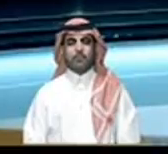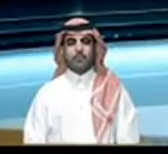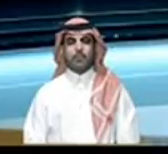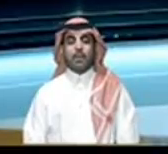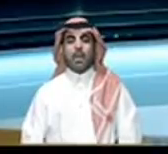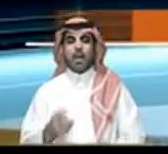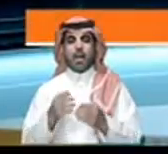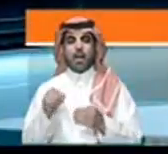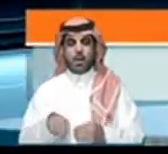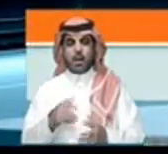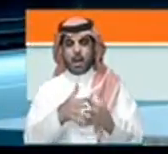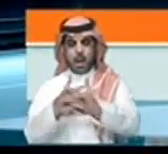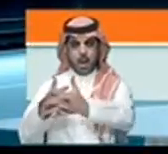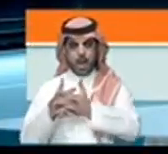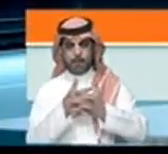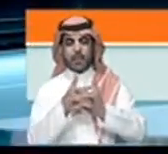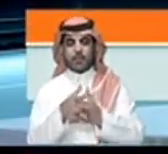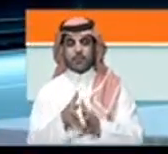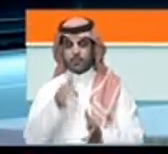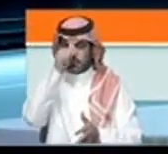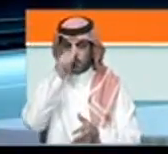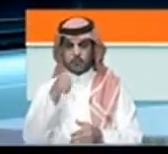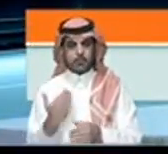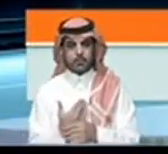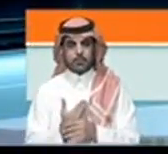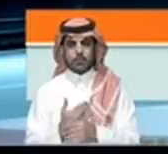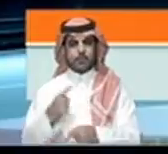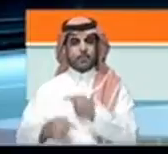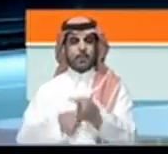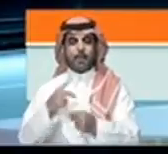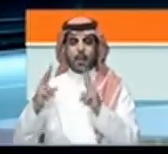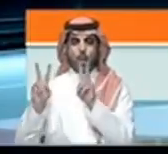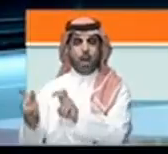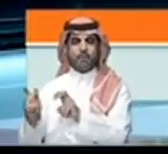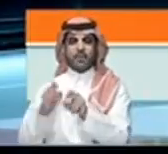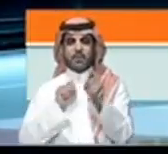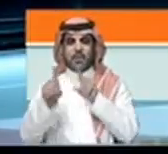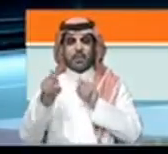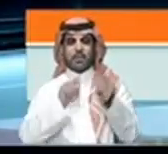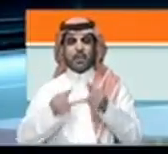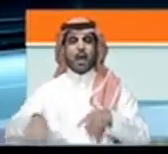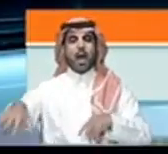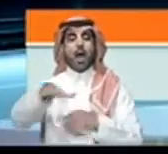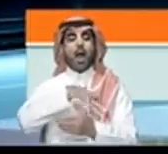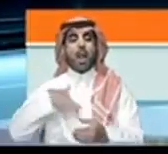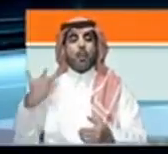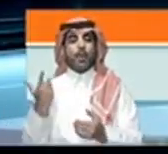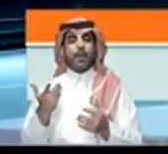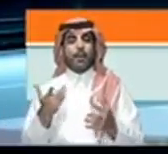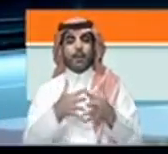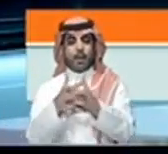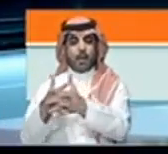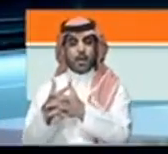اعربت الولايات المتحده عن قلقها من استمرار قطع خدمات الانترنت في انحاء واسعه من